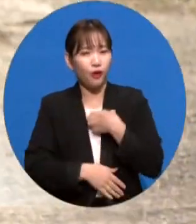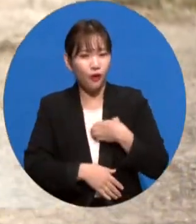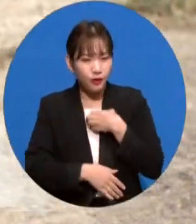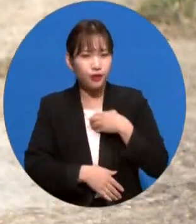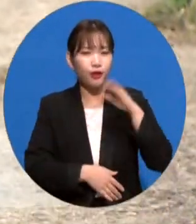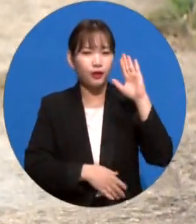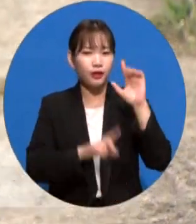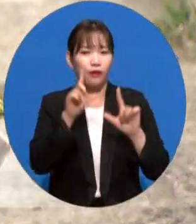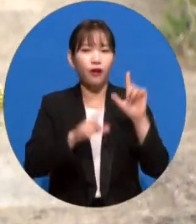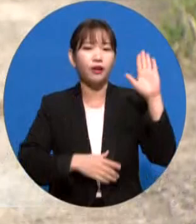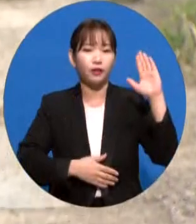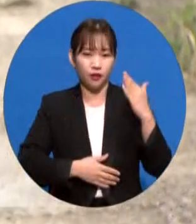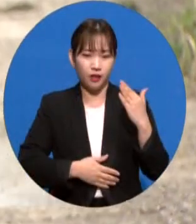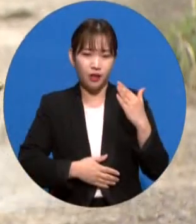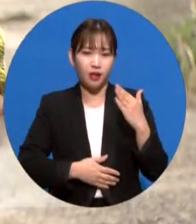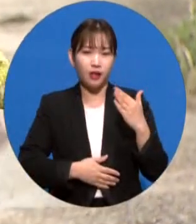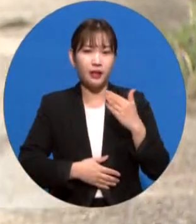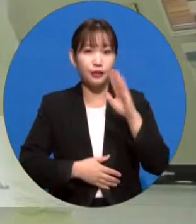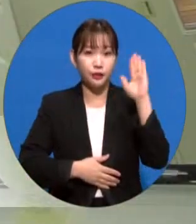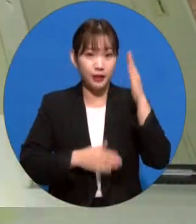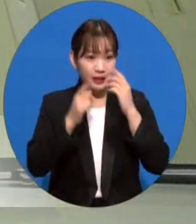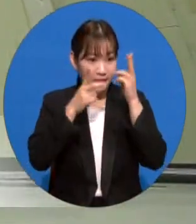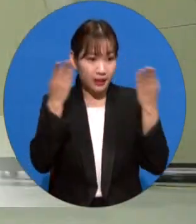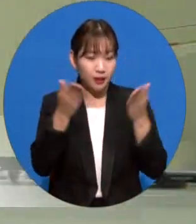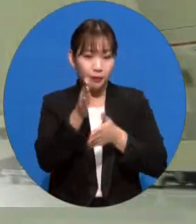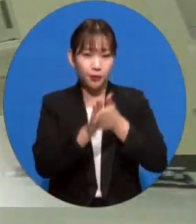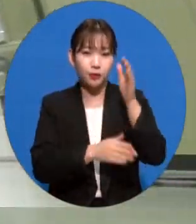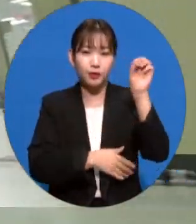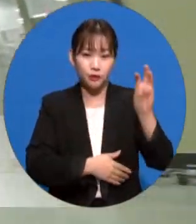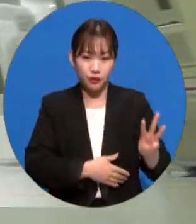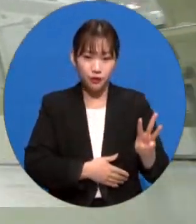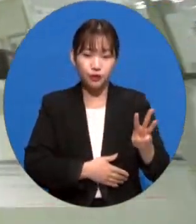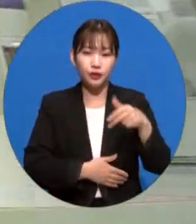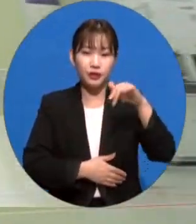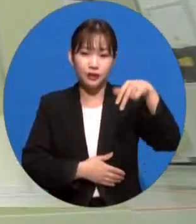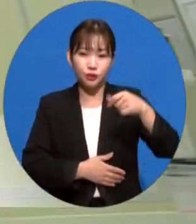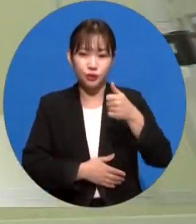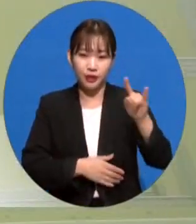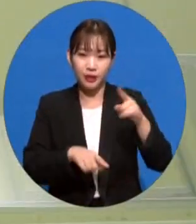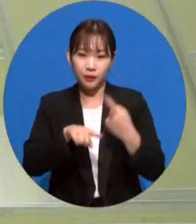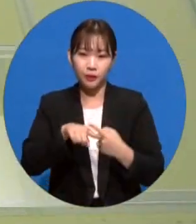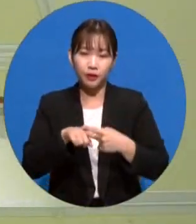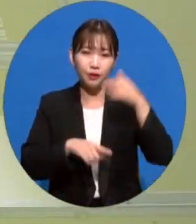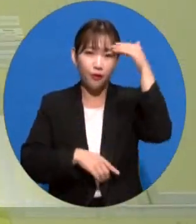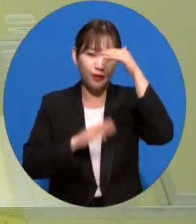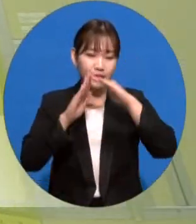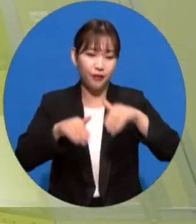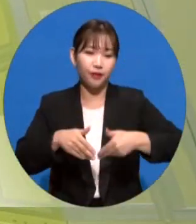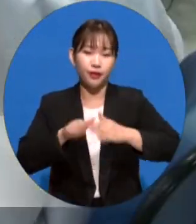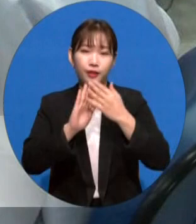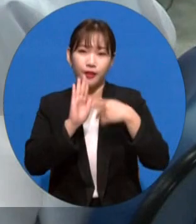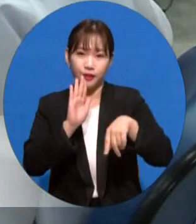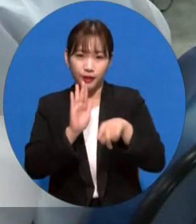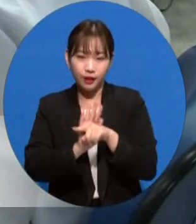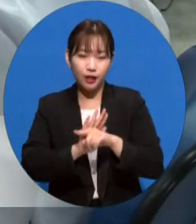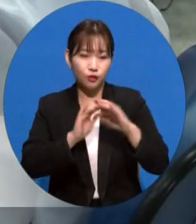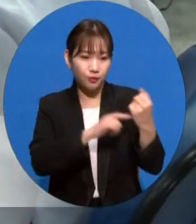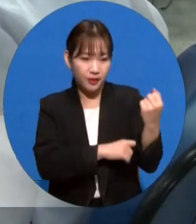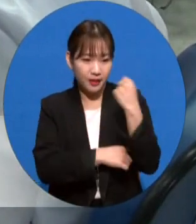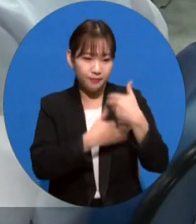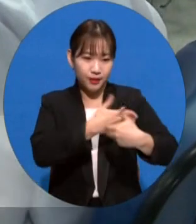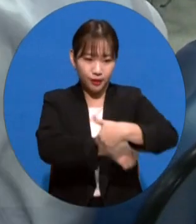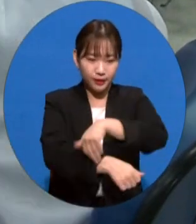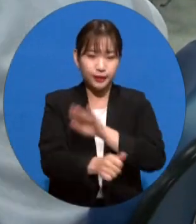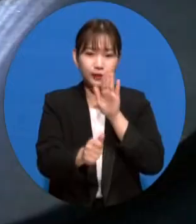처지에 놓였다면서 첨단 산업 도시 광주와 지중해를 능가하는 관광 전남을 만들기 위해 국민의힘이